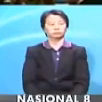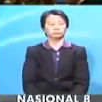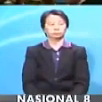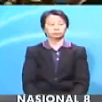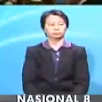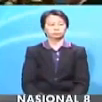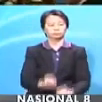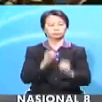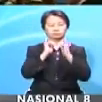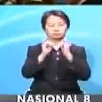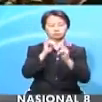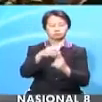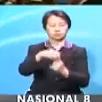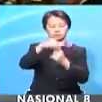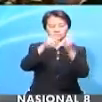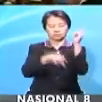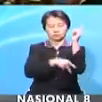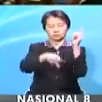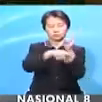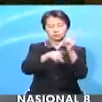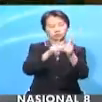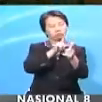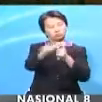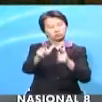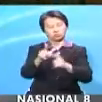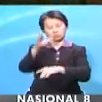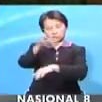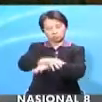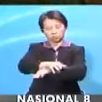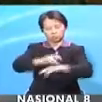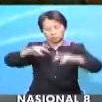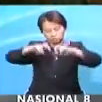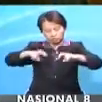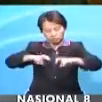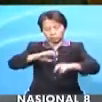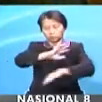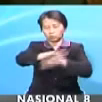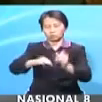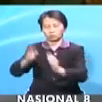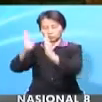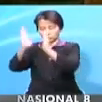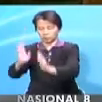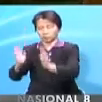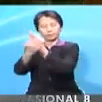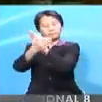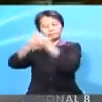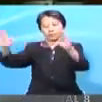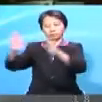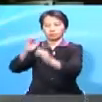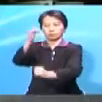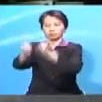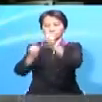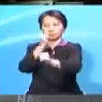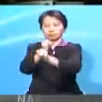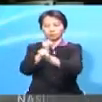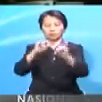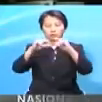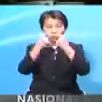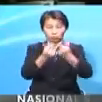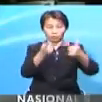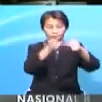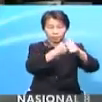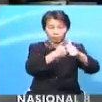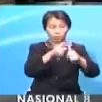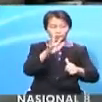sidang khas dewan rakyat meluluskan usul mendesak kesehatan menyeluruh oleh badan bebas antar bangsa kumpulan pertama